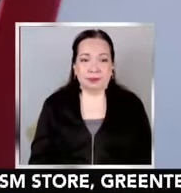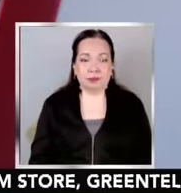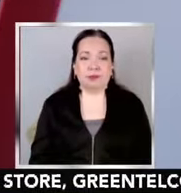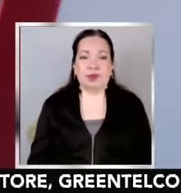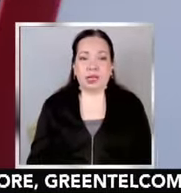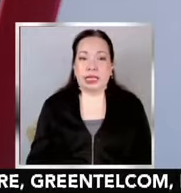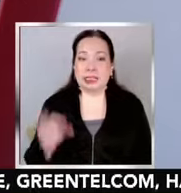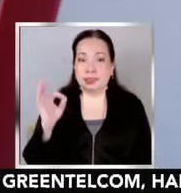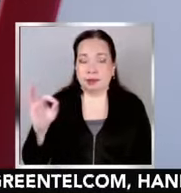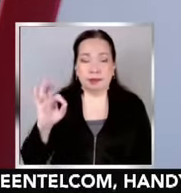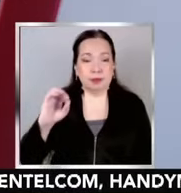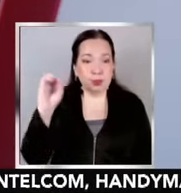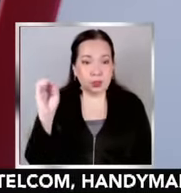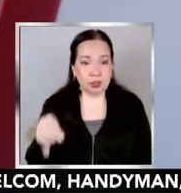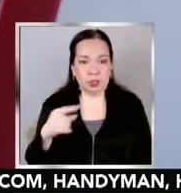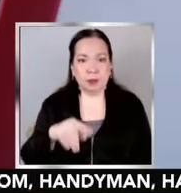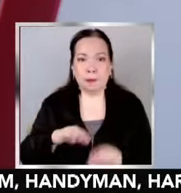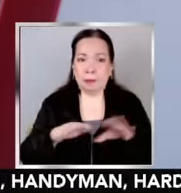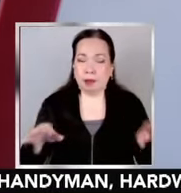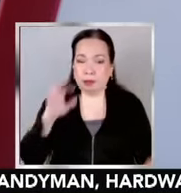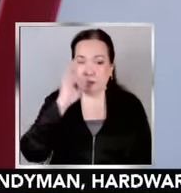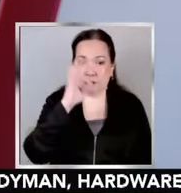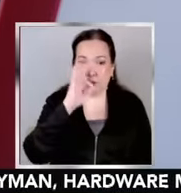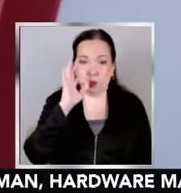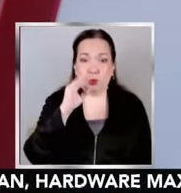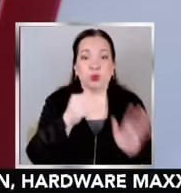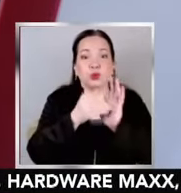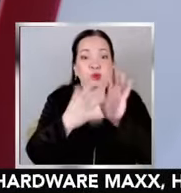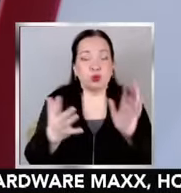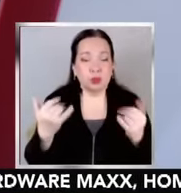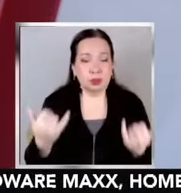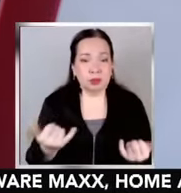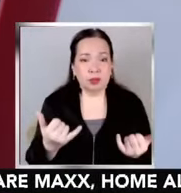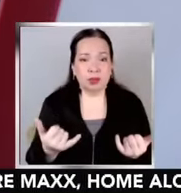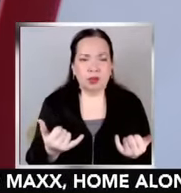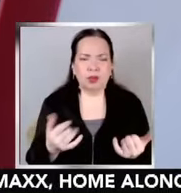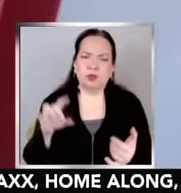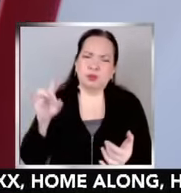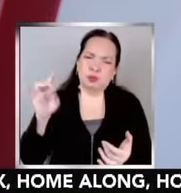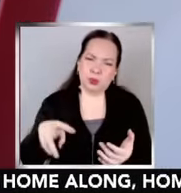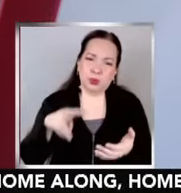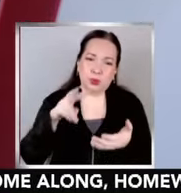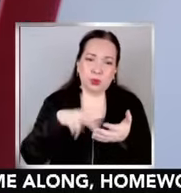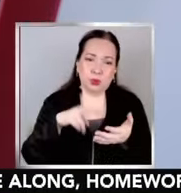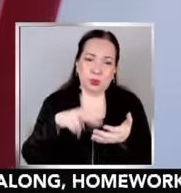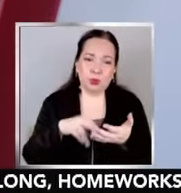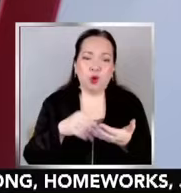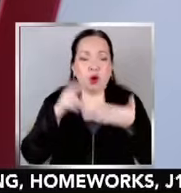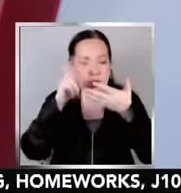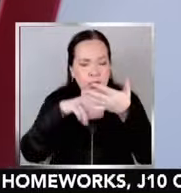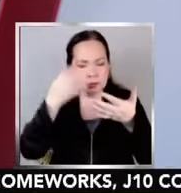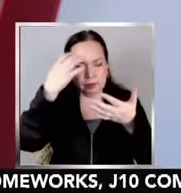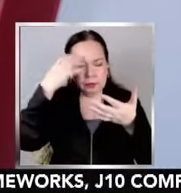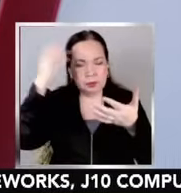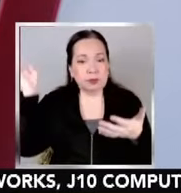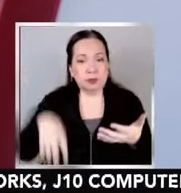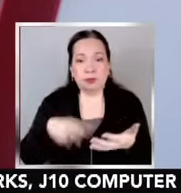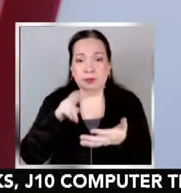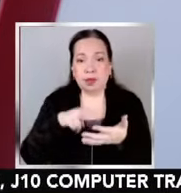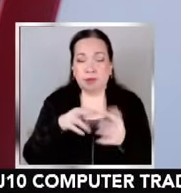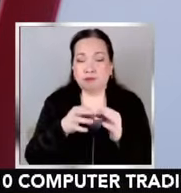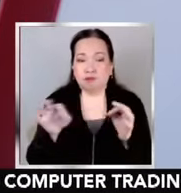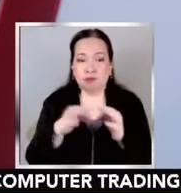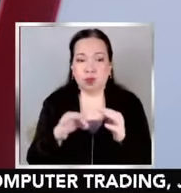70% ng mga batang Pilipinong estudyante ngayon e di marunong magbasa o di naintindihan ang kanilang binabasa. Ang mungkahi ng